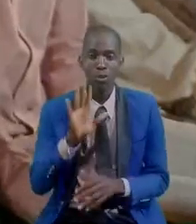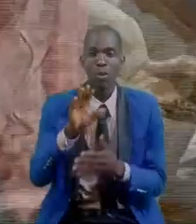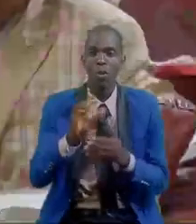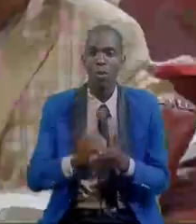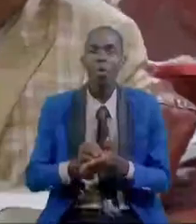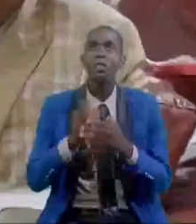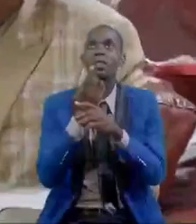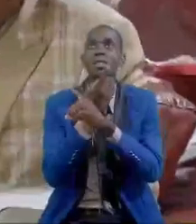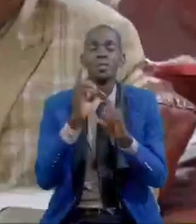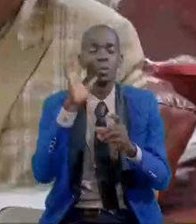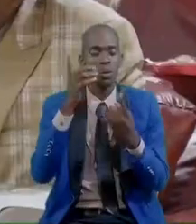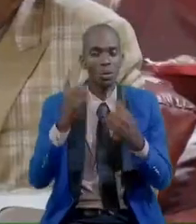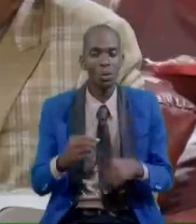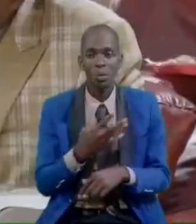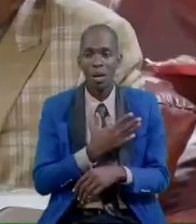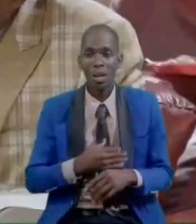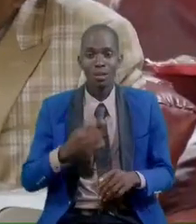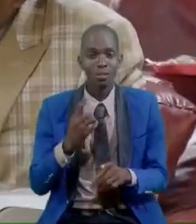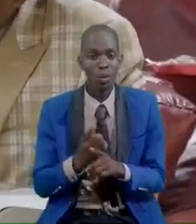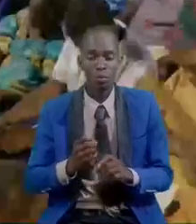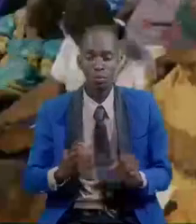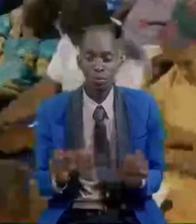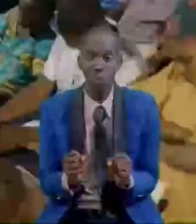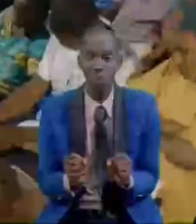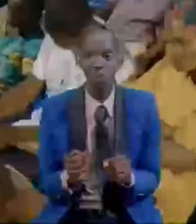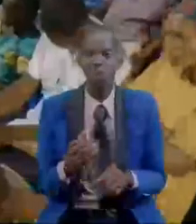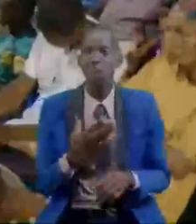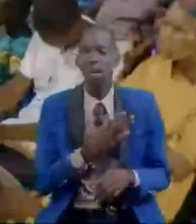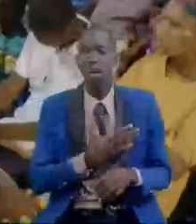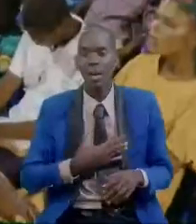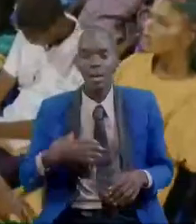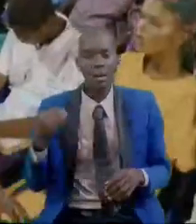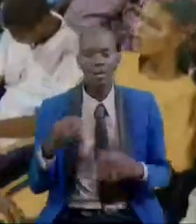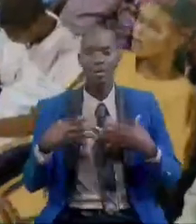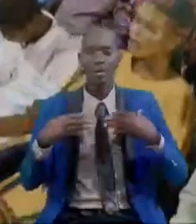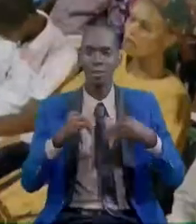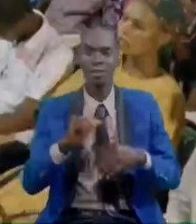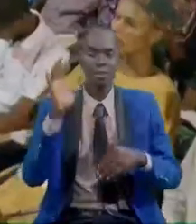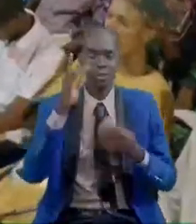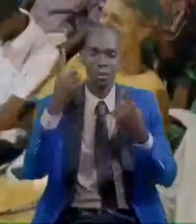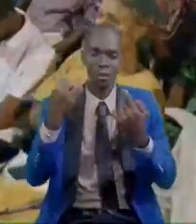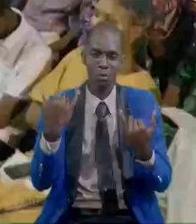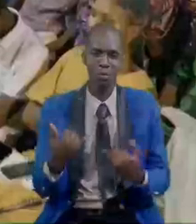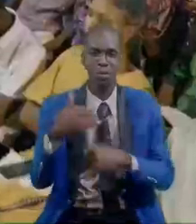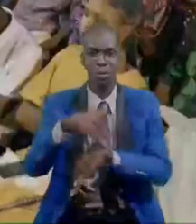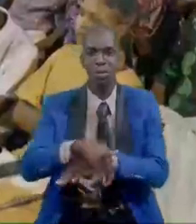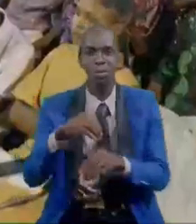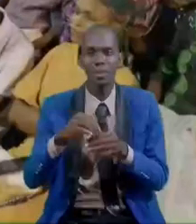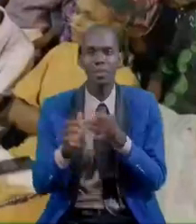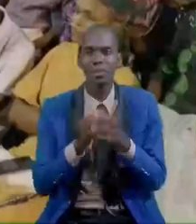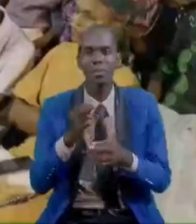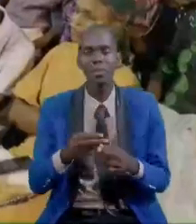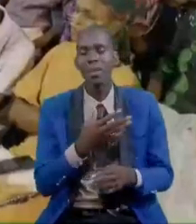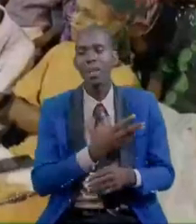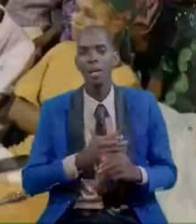délivrance viendra tout à coup. La guérison ce soir au nom de Jésus. Tout à coup, il